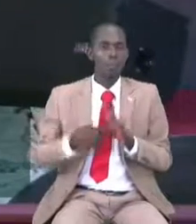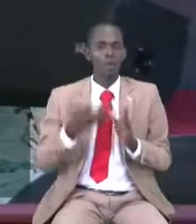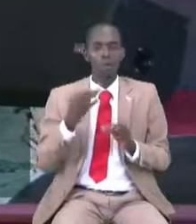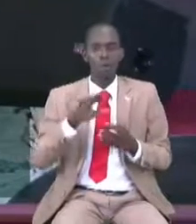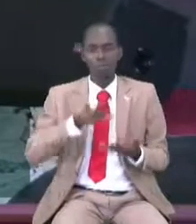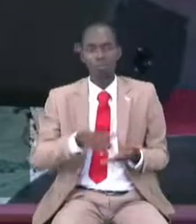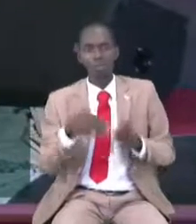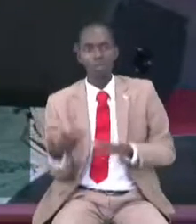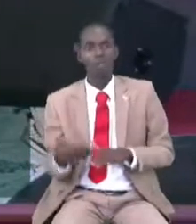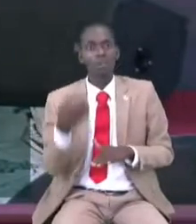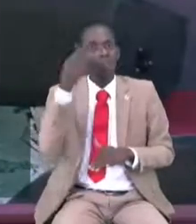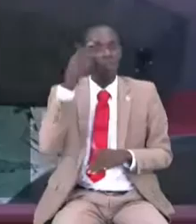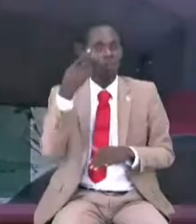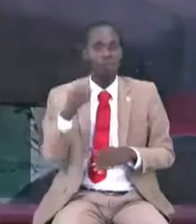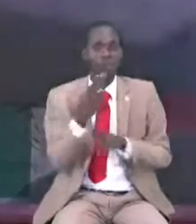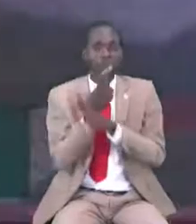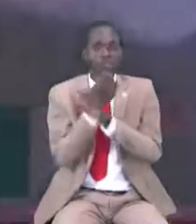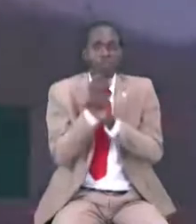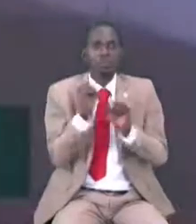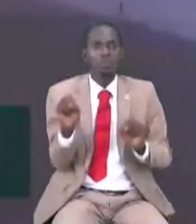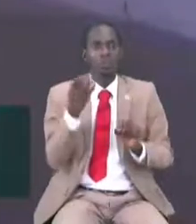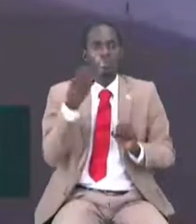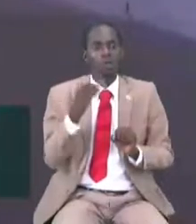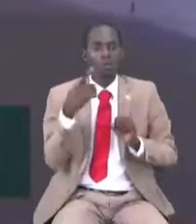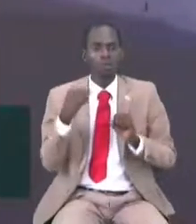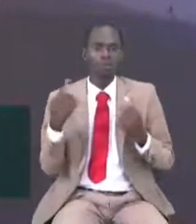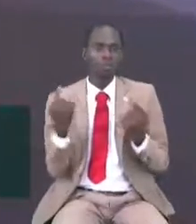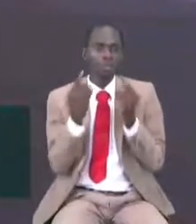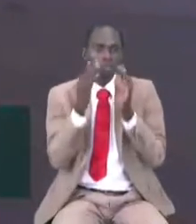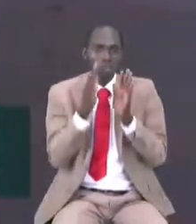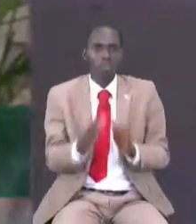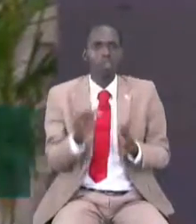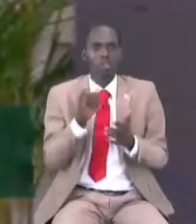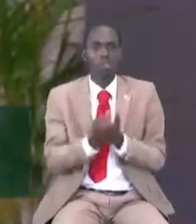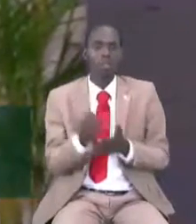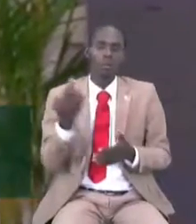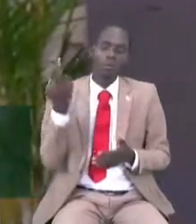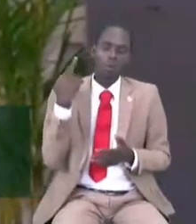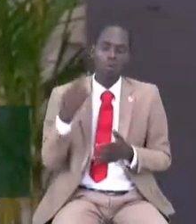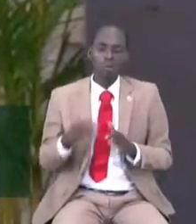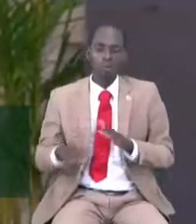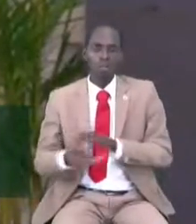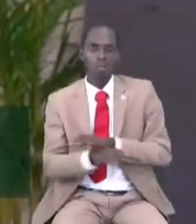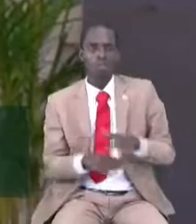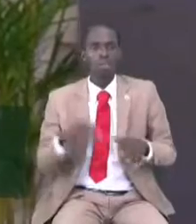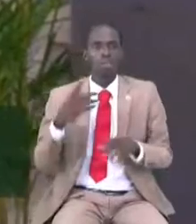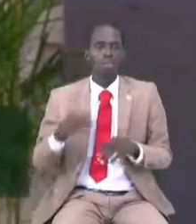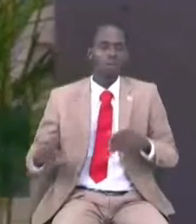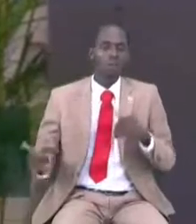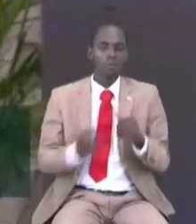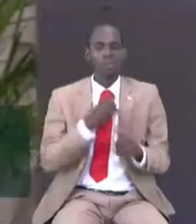transgressions commises sous la première alliance, ceux qui ont été appelés